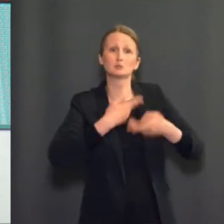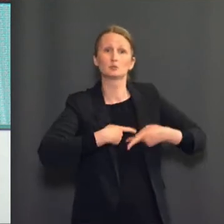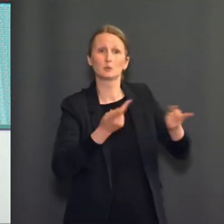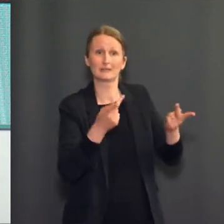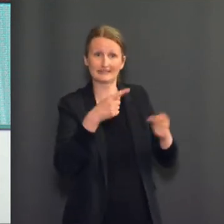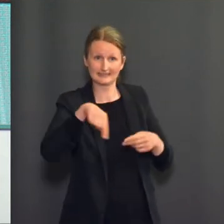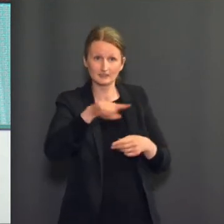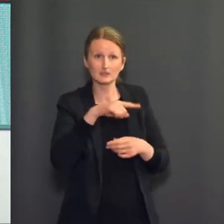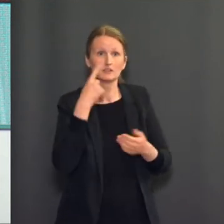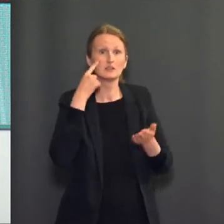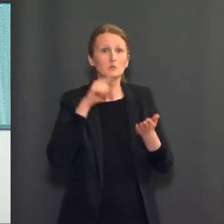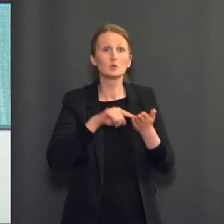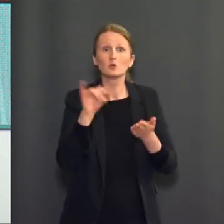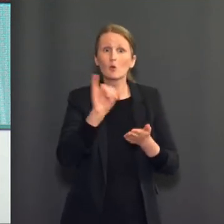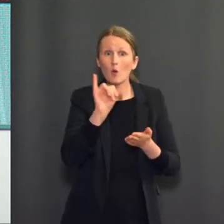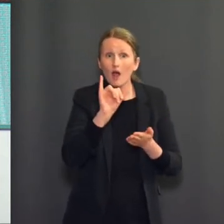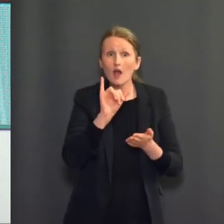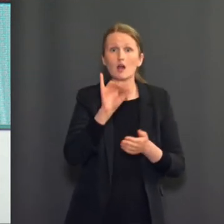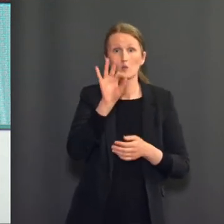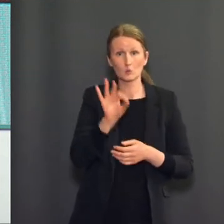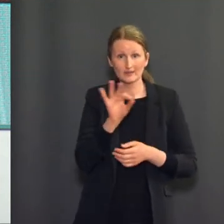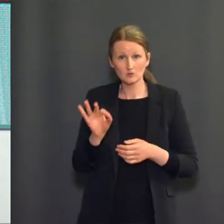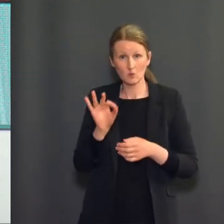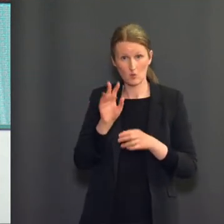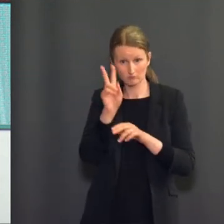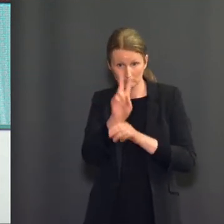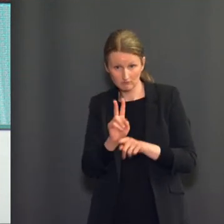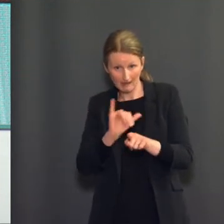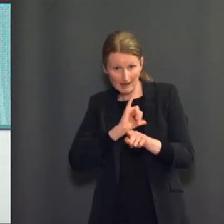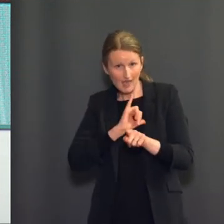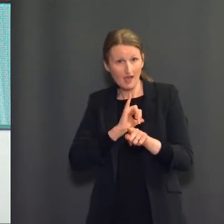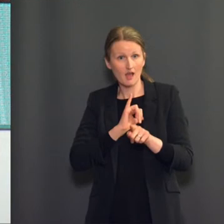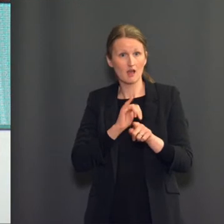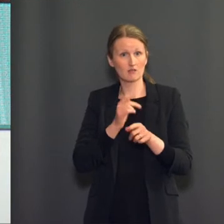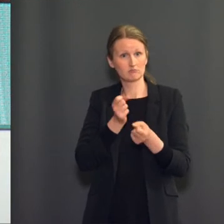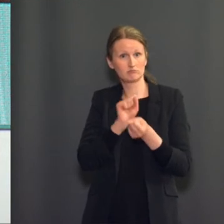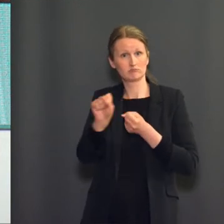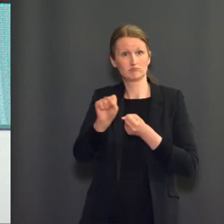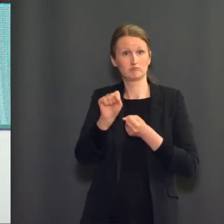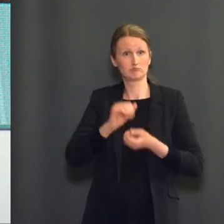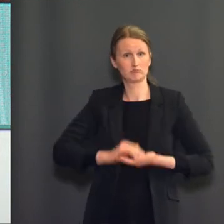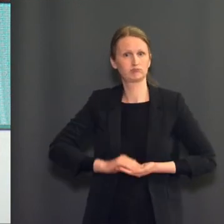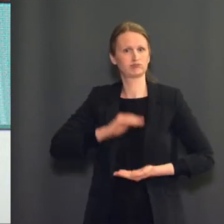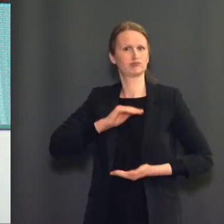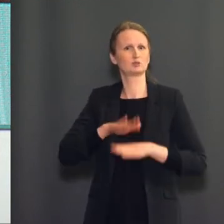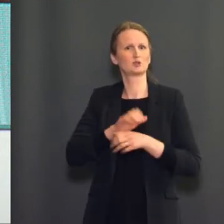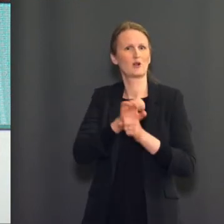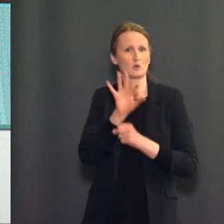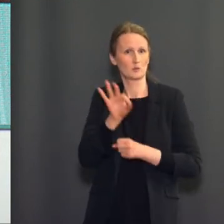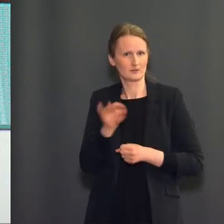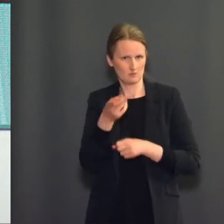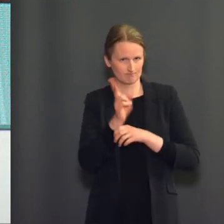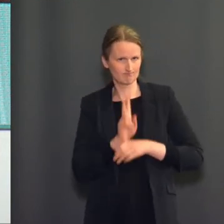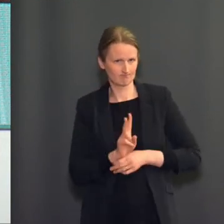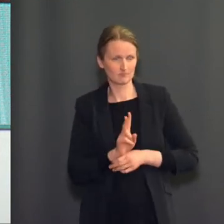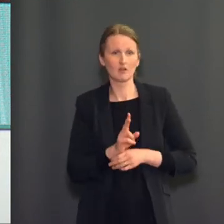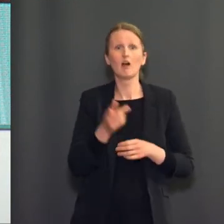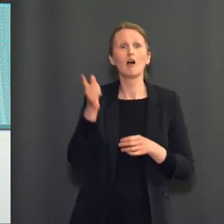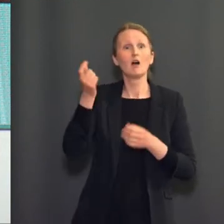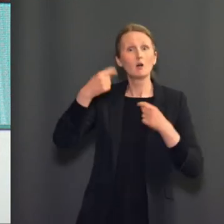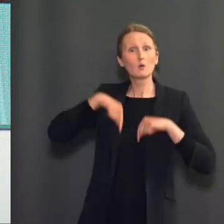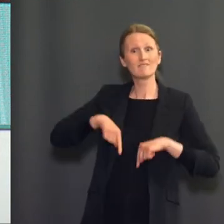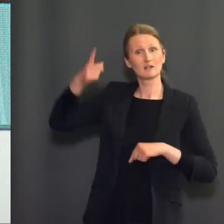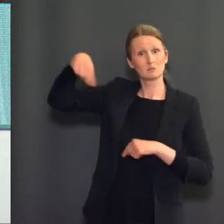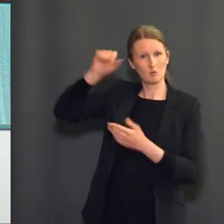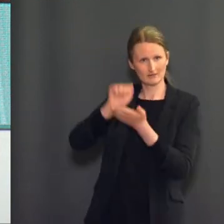défense a été mise à disposition par le gouvernement fédéral qui met gratuitement à la disposition des